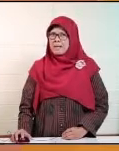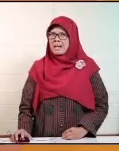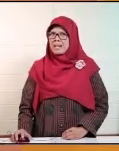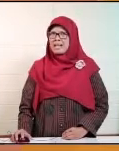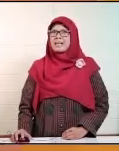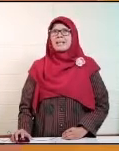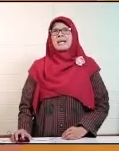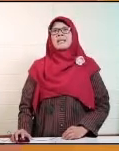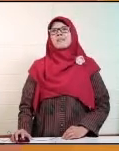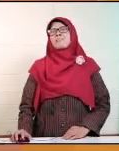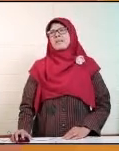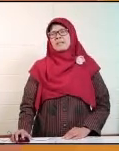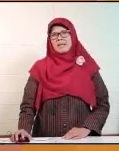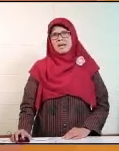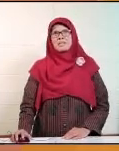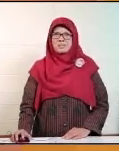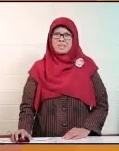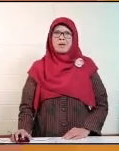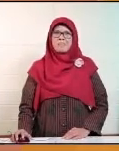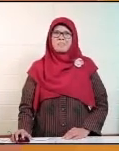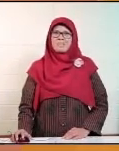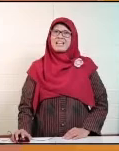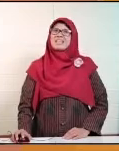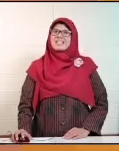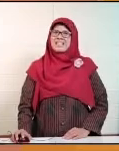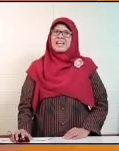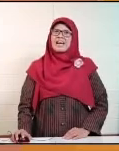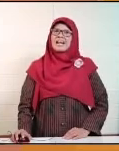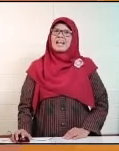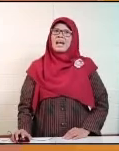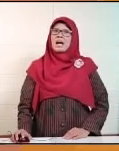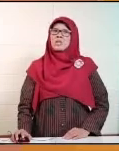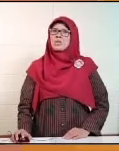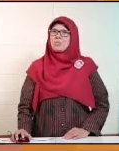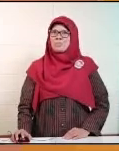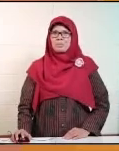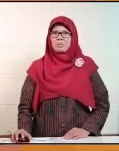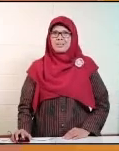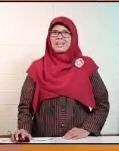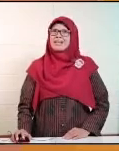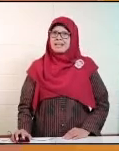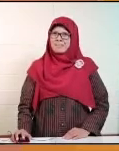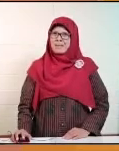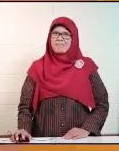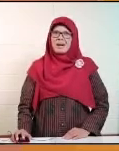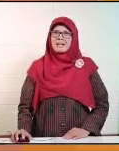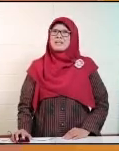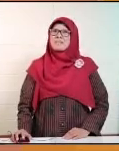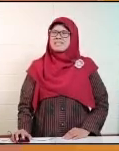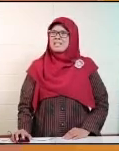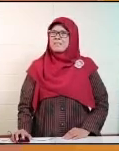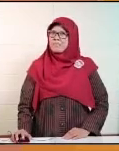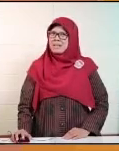kalian secara benar dan bertanggung jawab sehingga kalian akan tumbuh dan berkembang